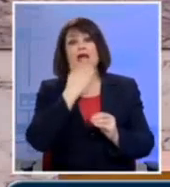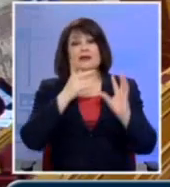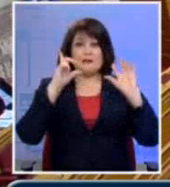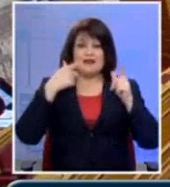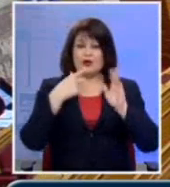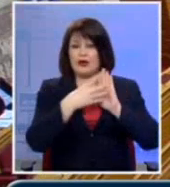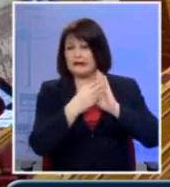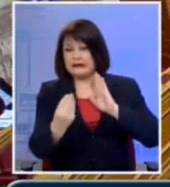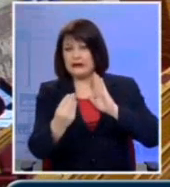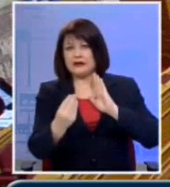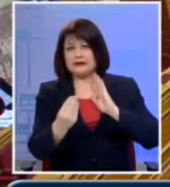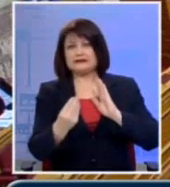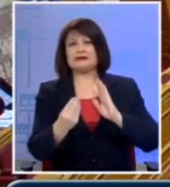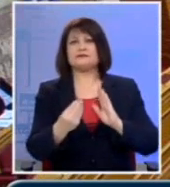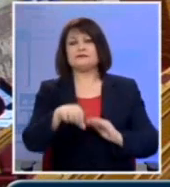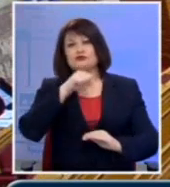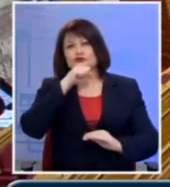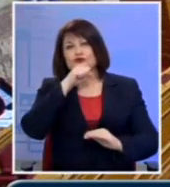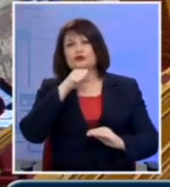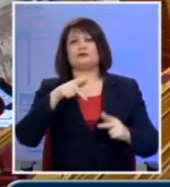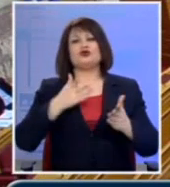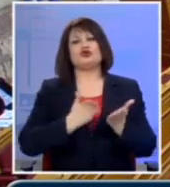στις αρχές του κράτους δικαίου.